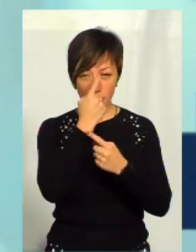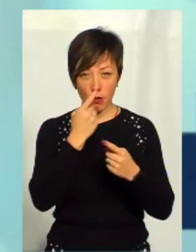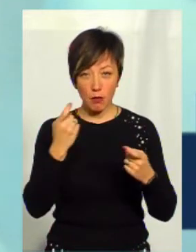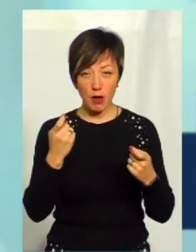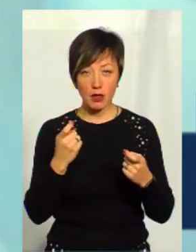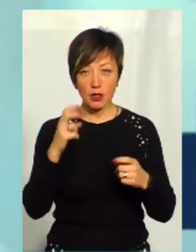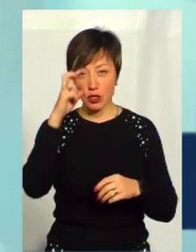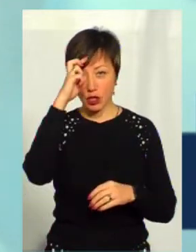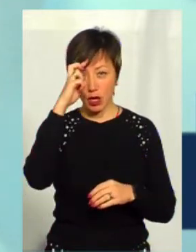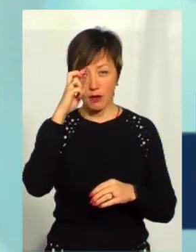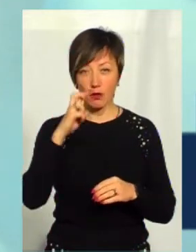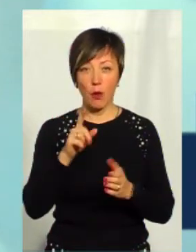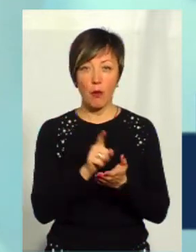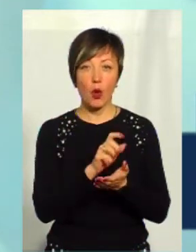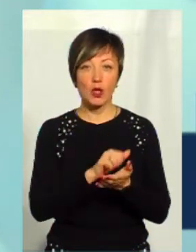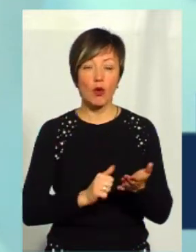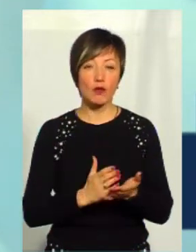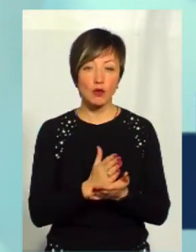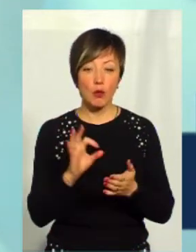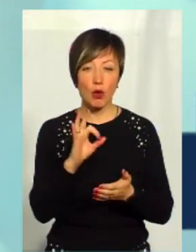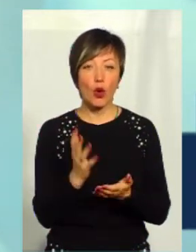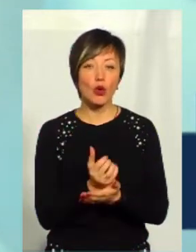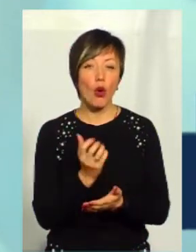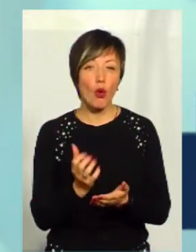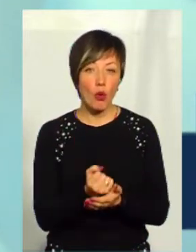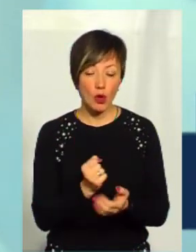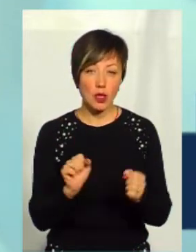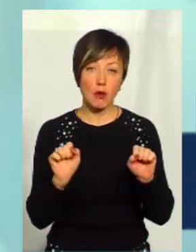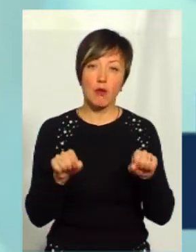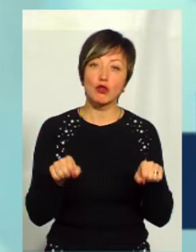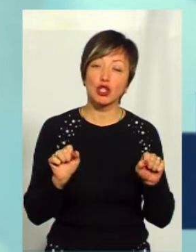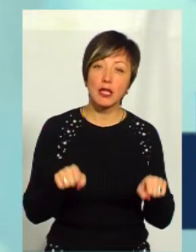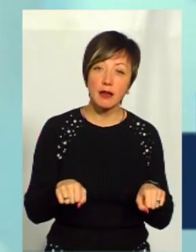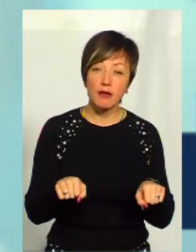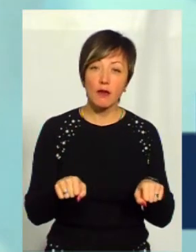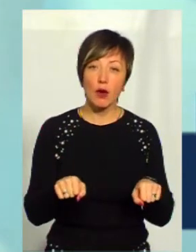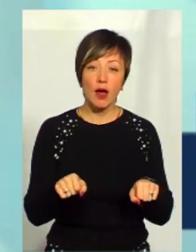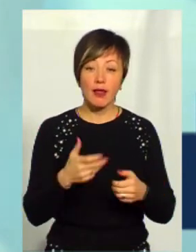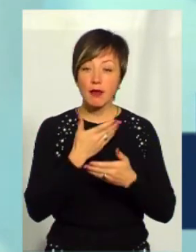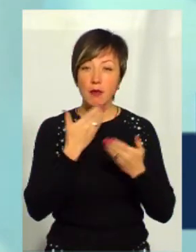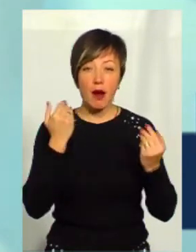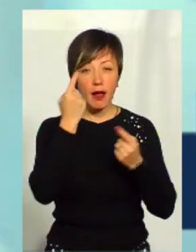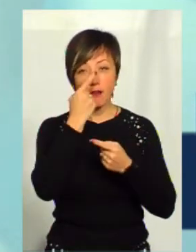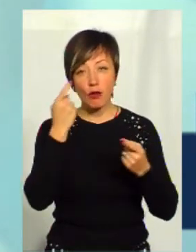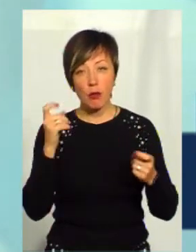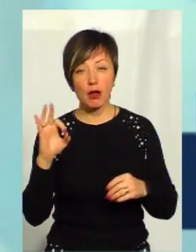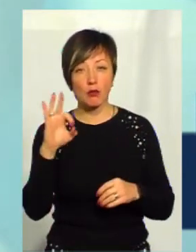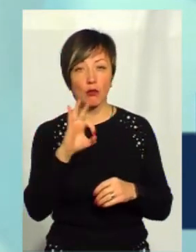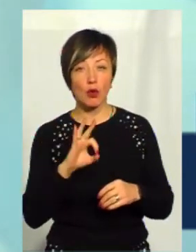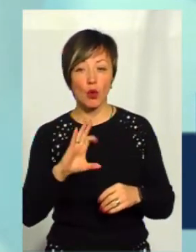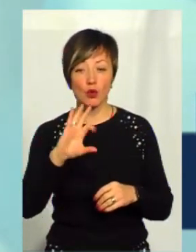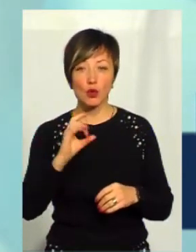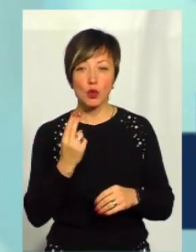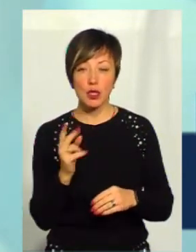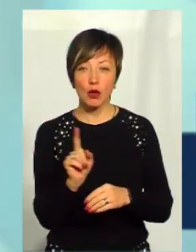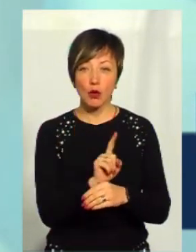інформація з Державної податкової служби про доходи. Можливо, не надійшла інформація про